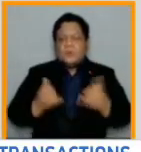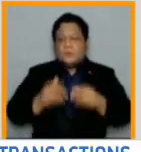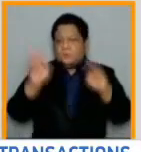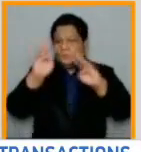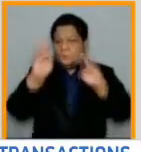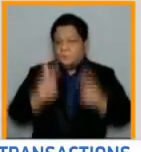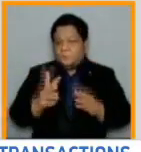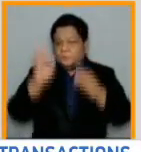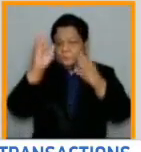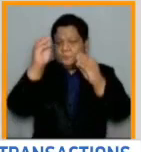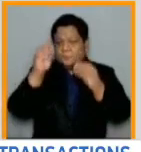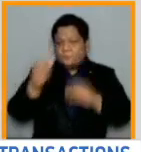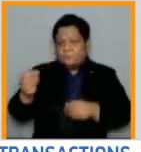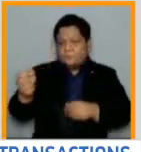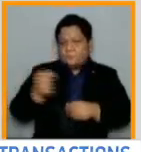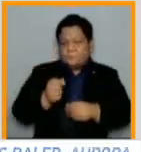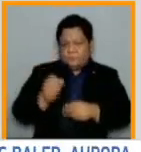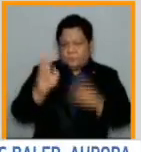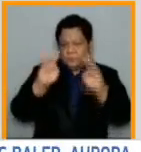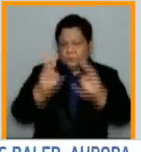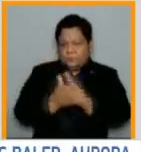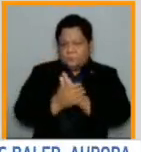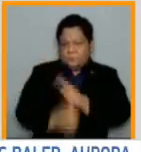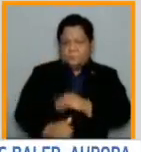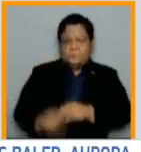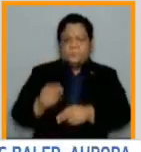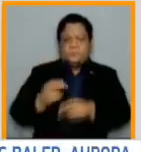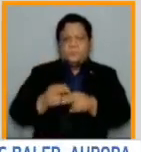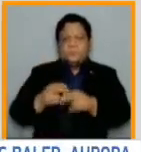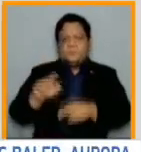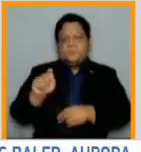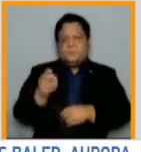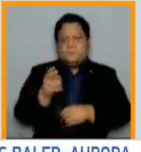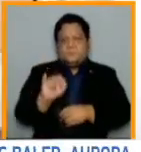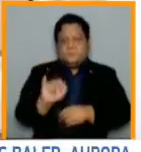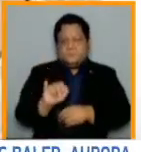resident meteorologist Nathaniel Mangtani Cruz.